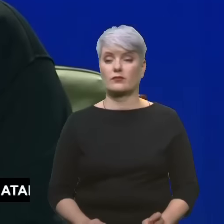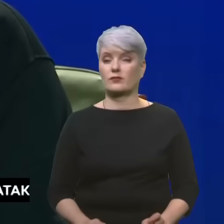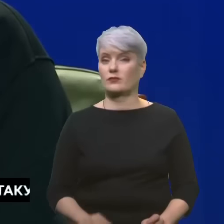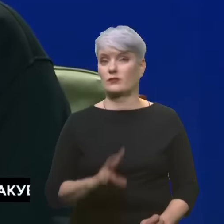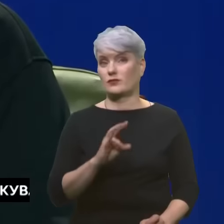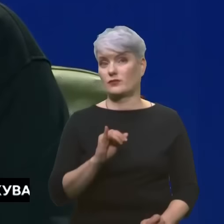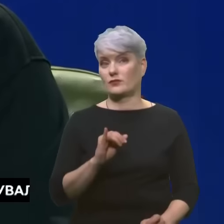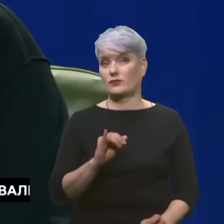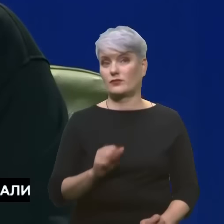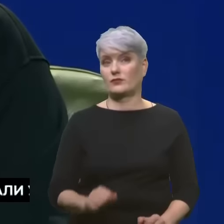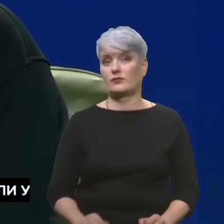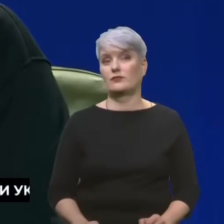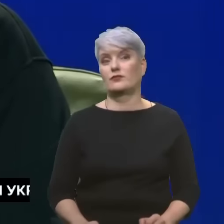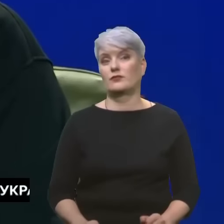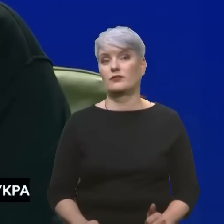Ні.